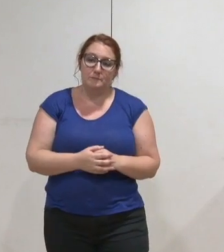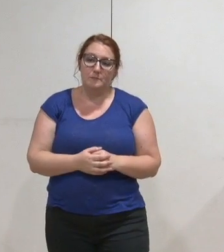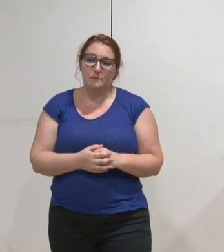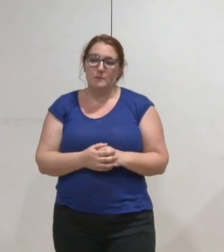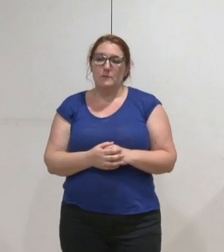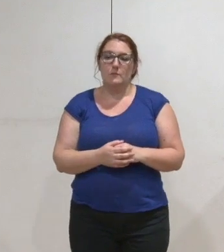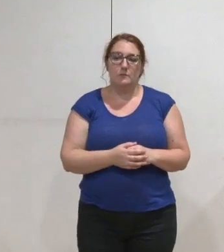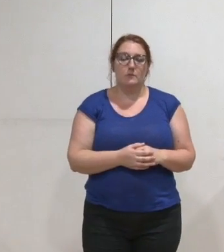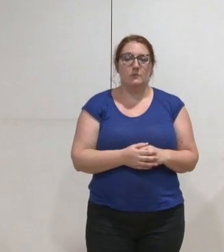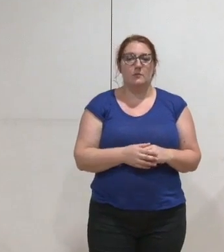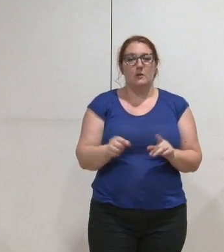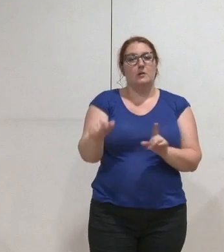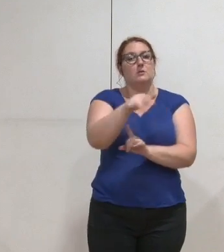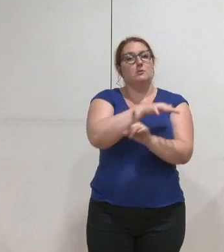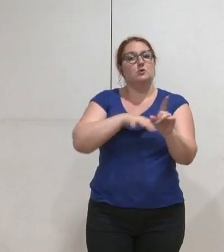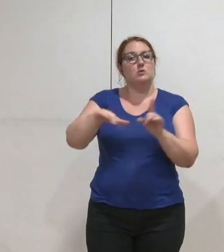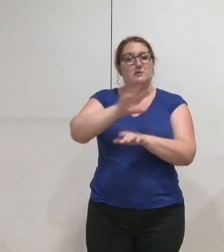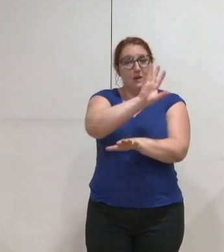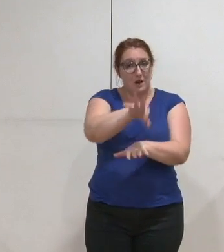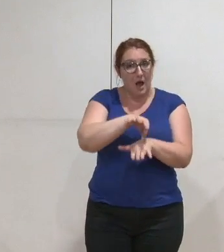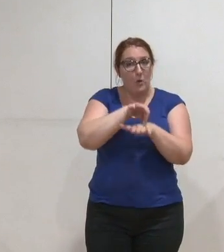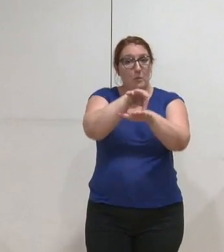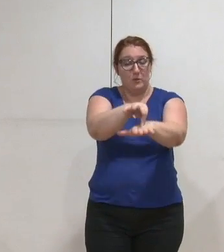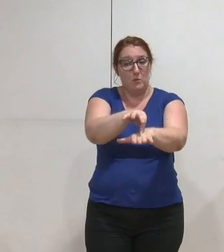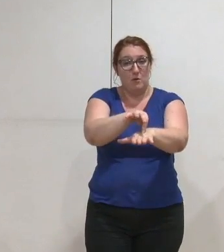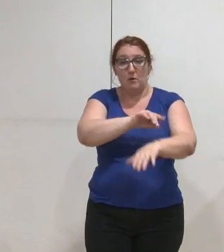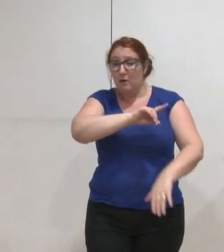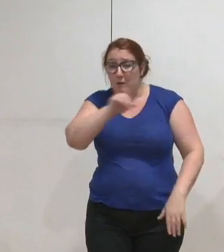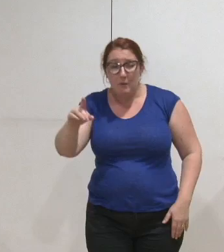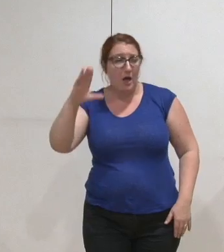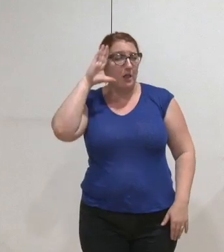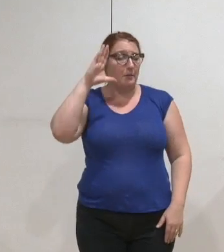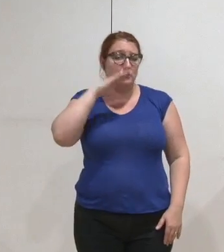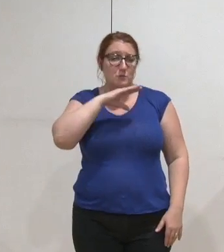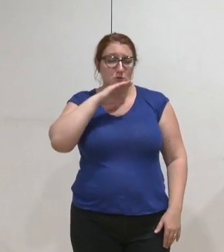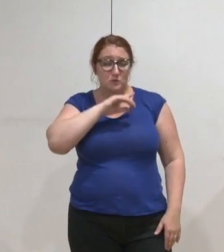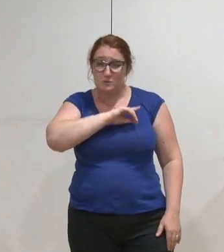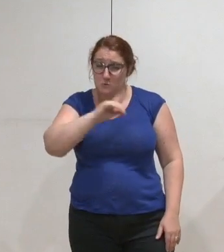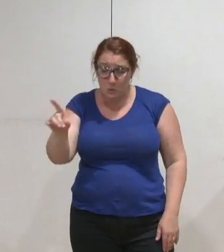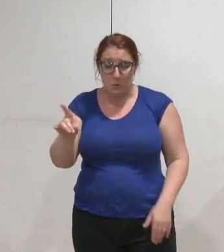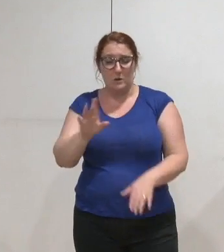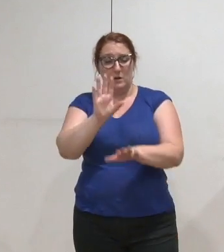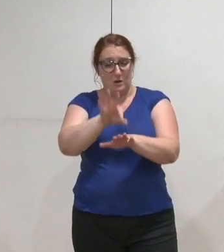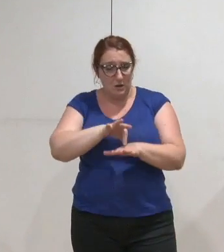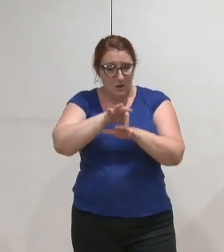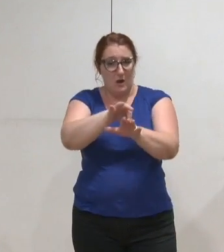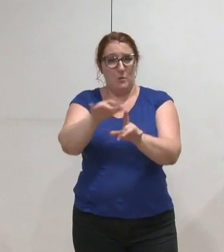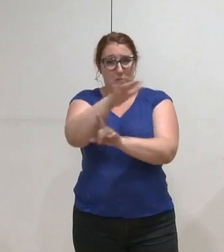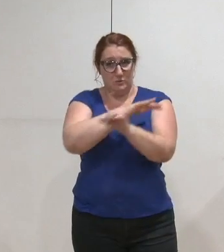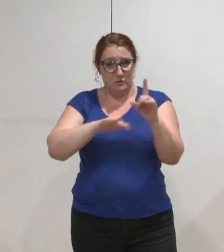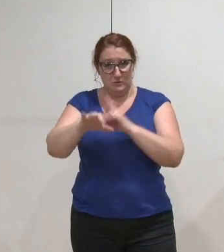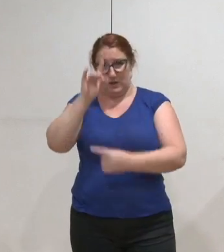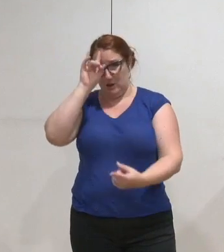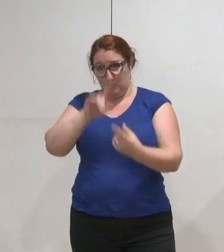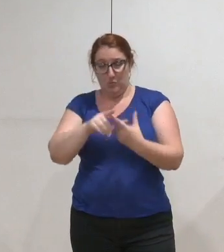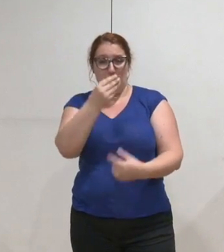l'accompagnement social pas le l'hébergement d'urgence l'accompagnement social des mineurs en